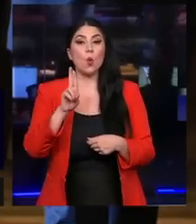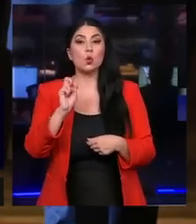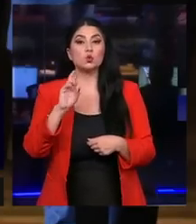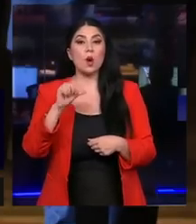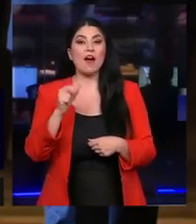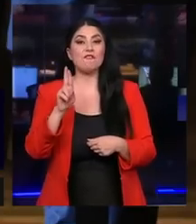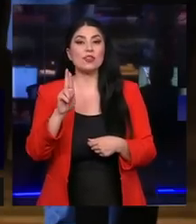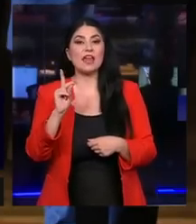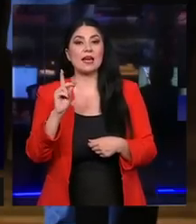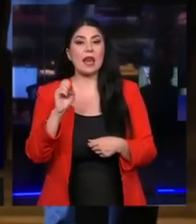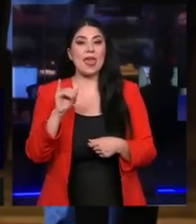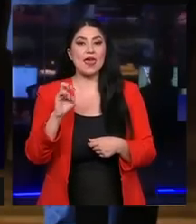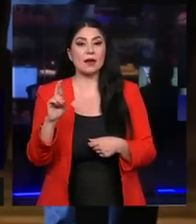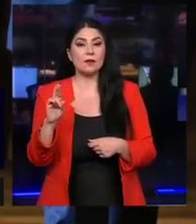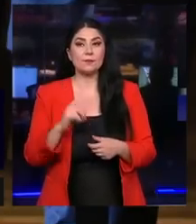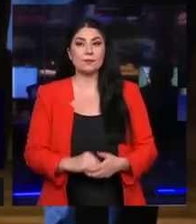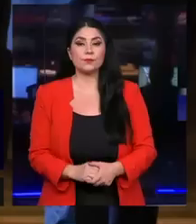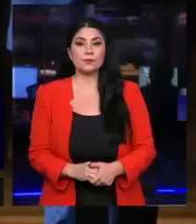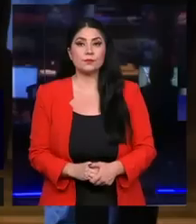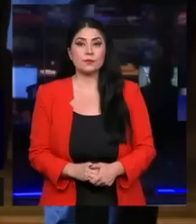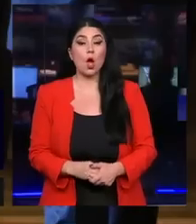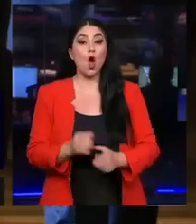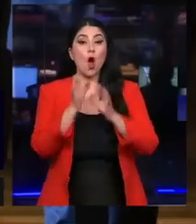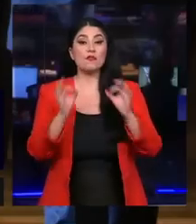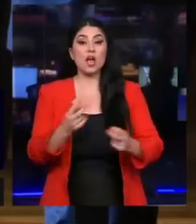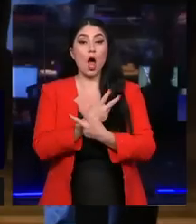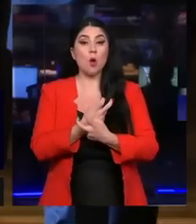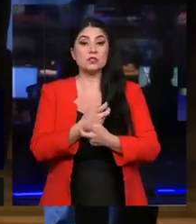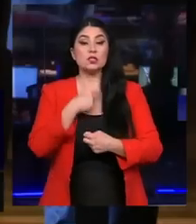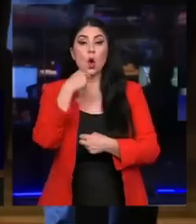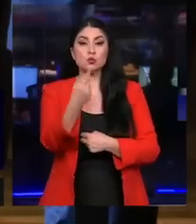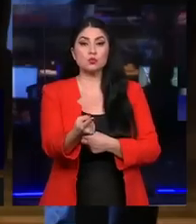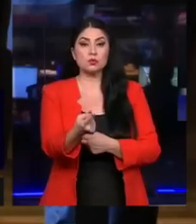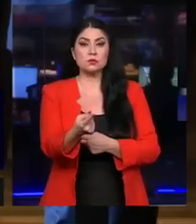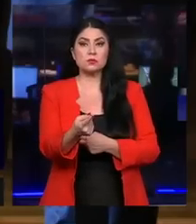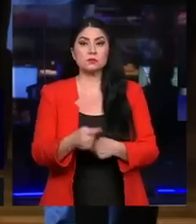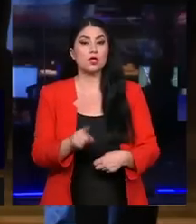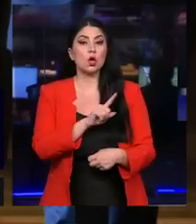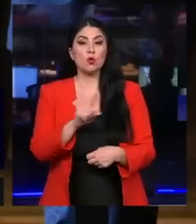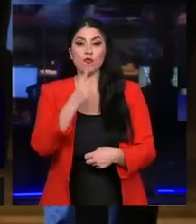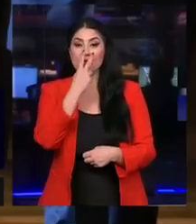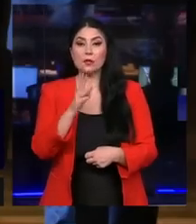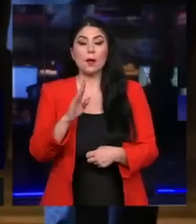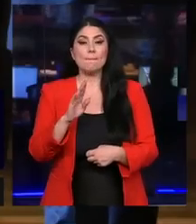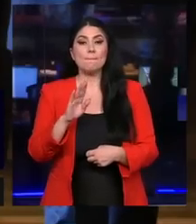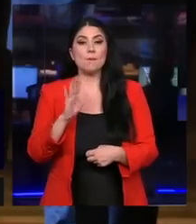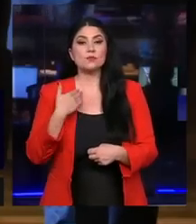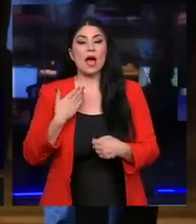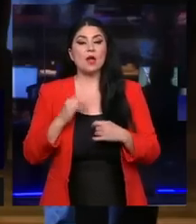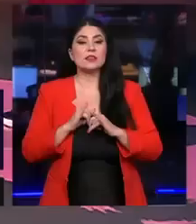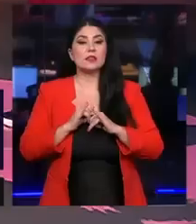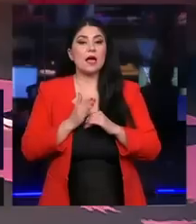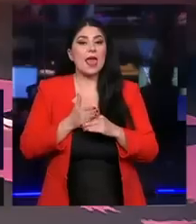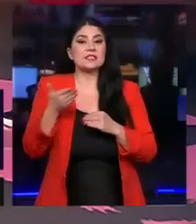Ursula von der Leyen, oficialii austrieci au ieșit să spună că în niciun caz nu văd posibilă o extindere a